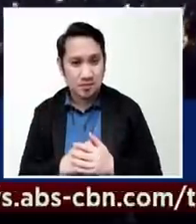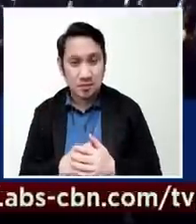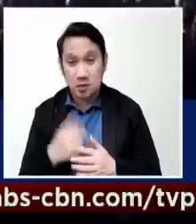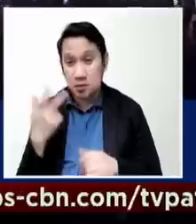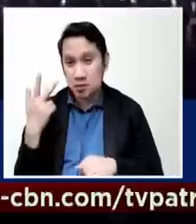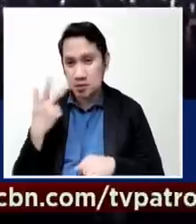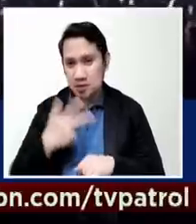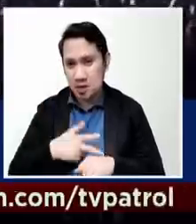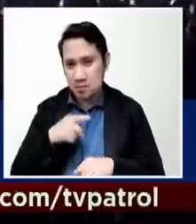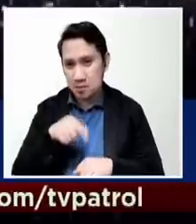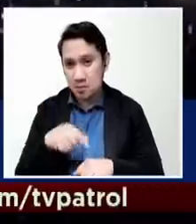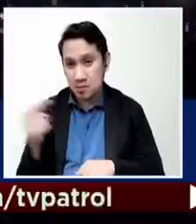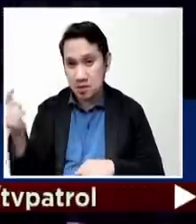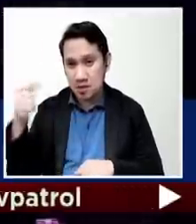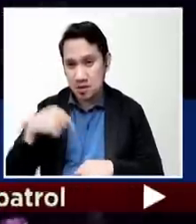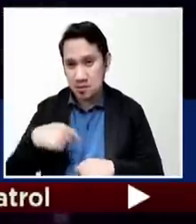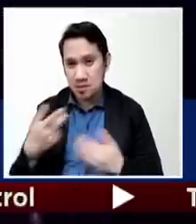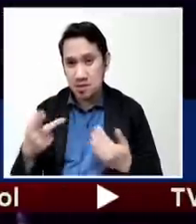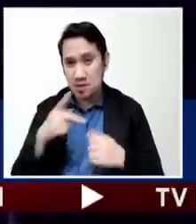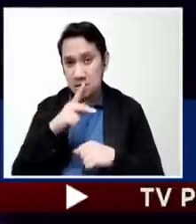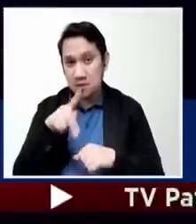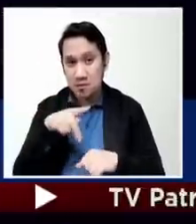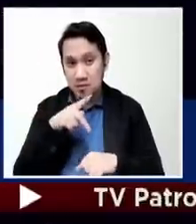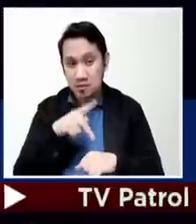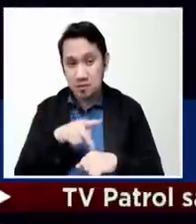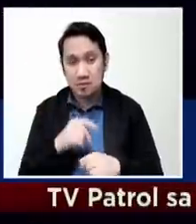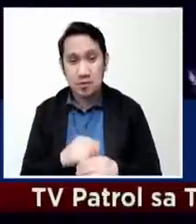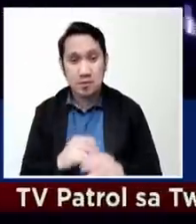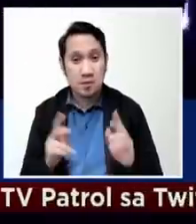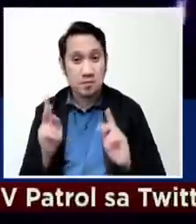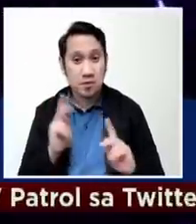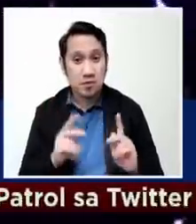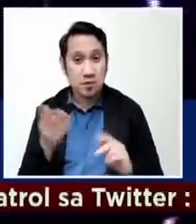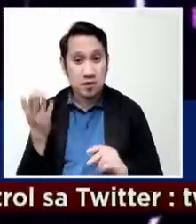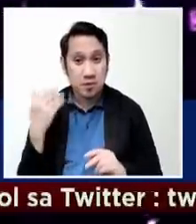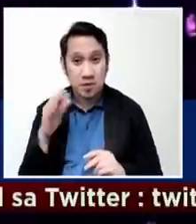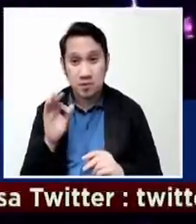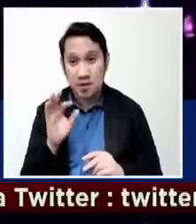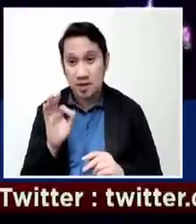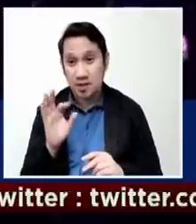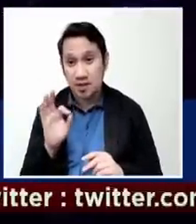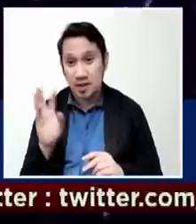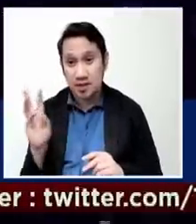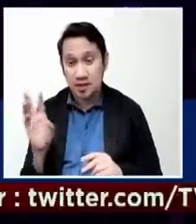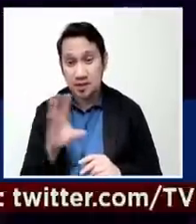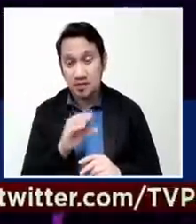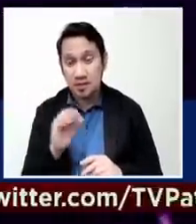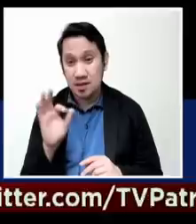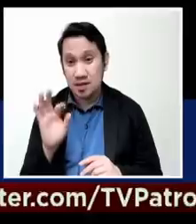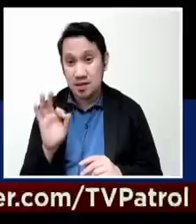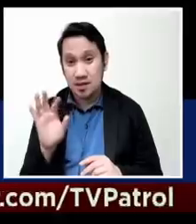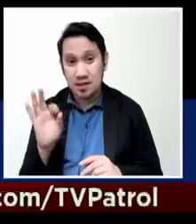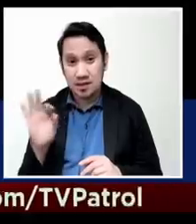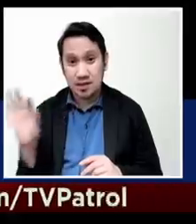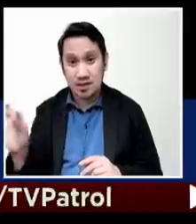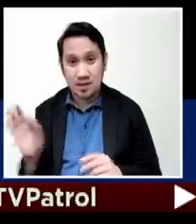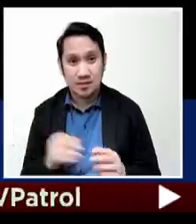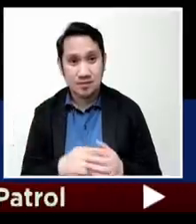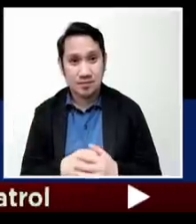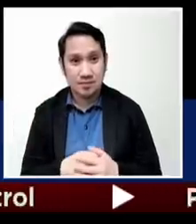na nag-concert sa bansa si Alanis matapos mag-perform dito noong 1996 at